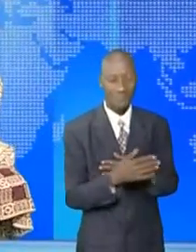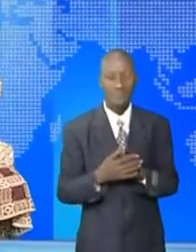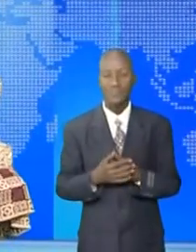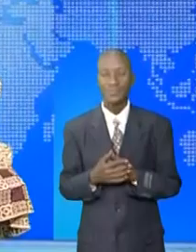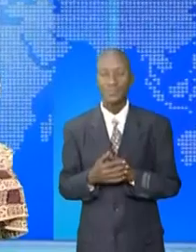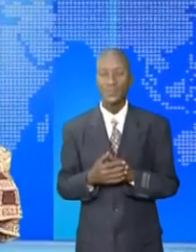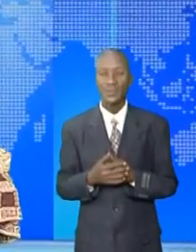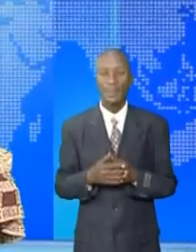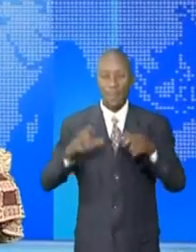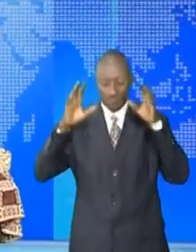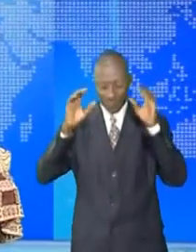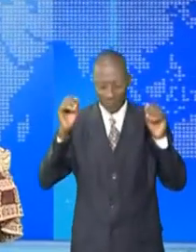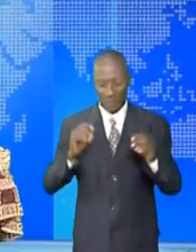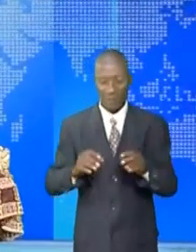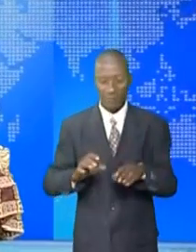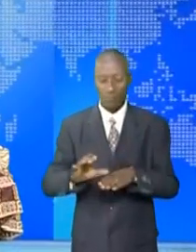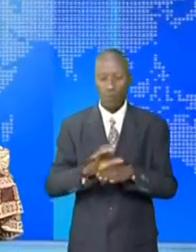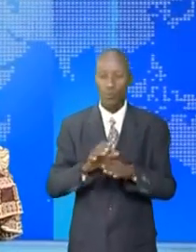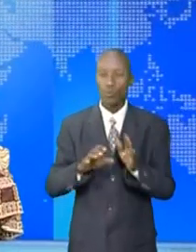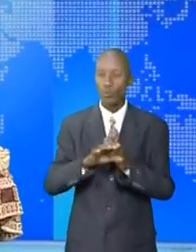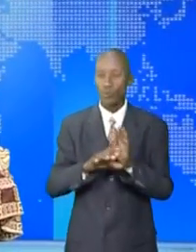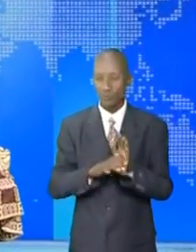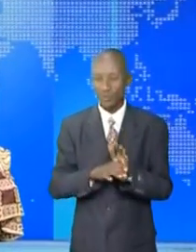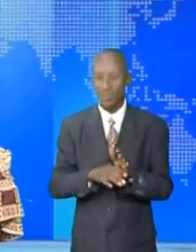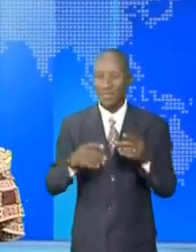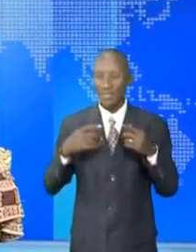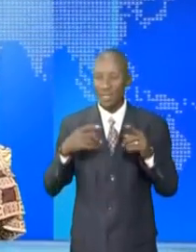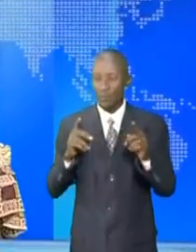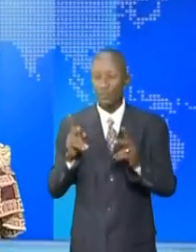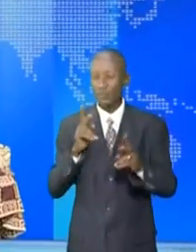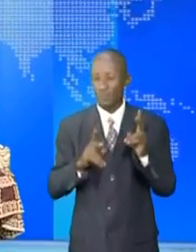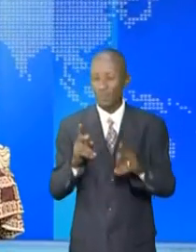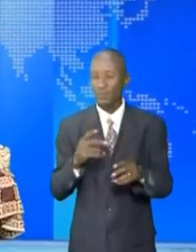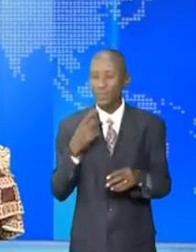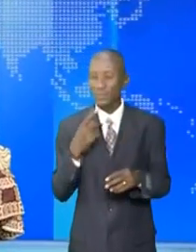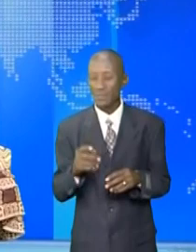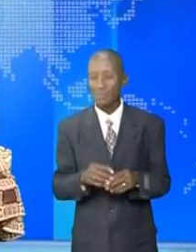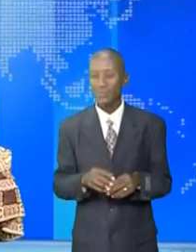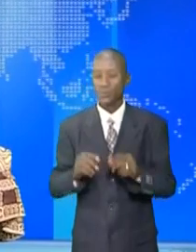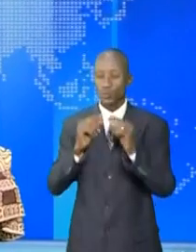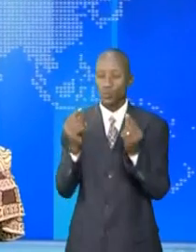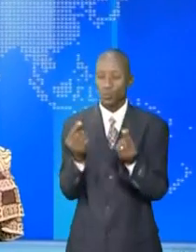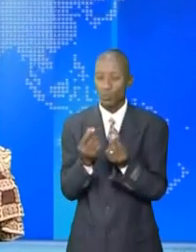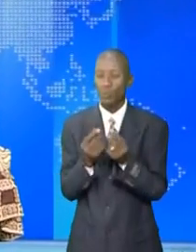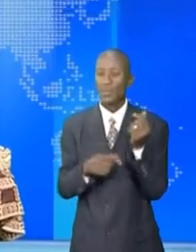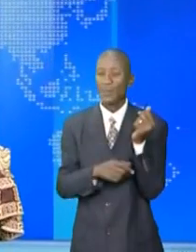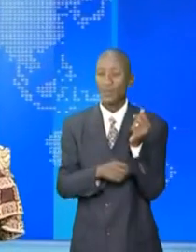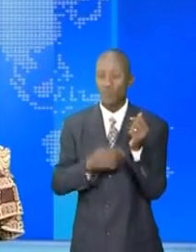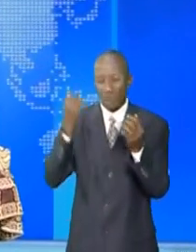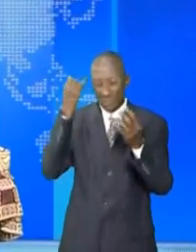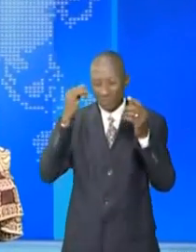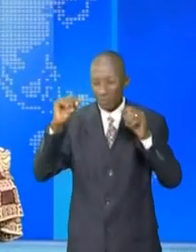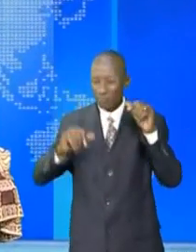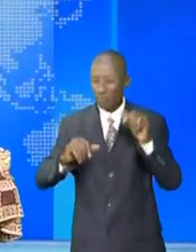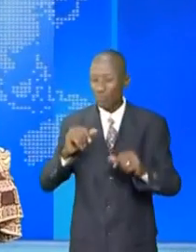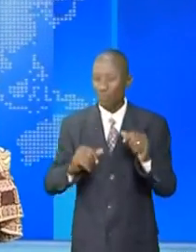Cour constitutionnelle ad intérim informe le public que depuis un certain temps, un groupe d'individus mal intentionnés opérant un